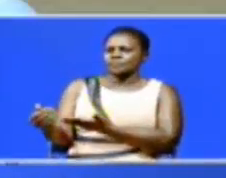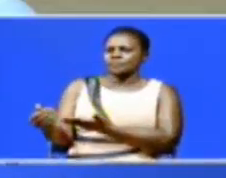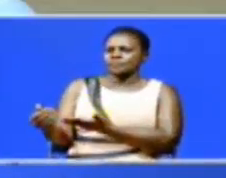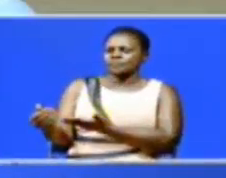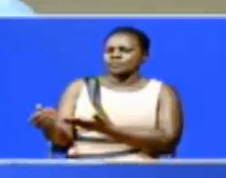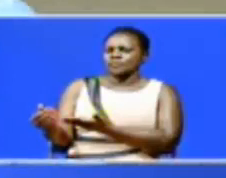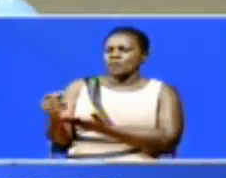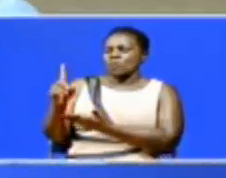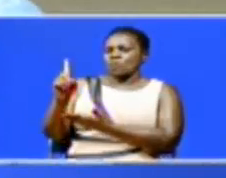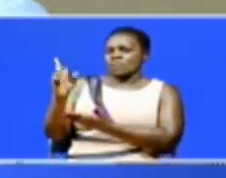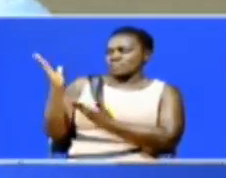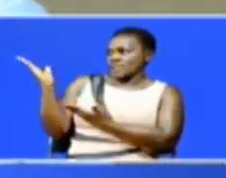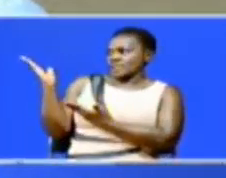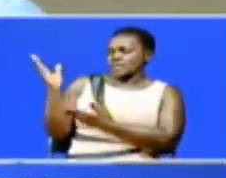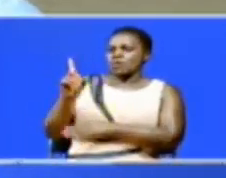This is one of our